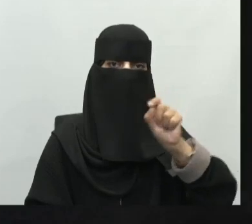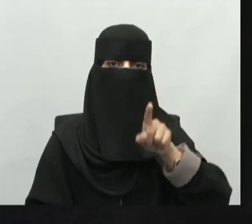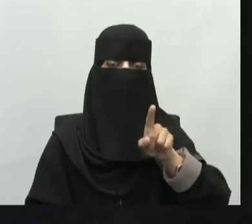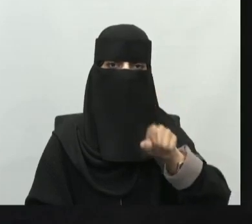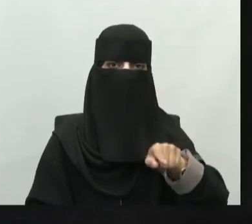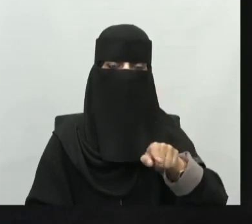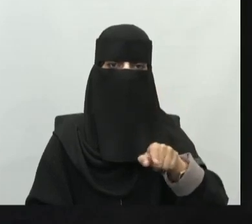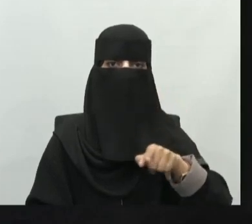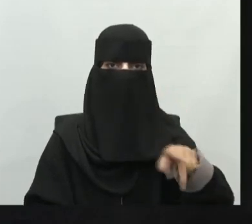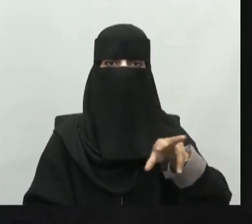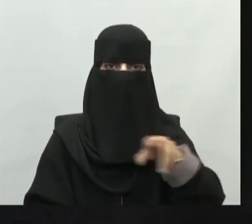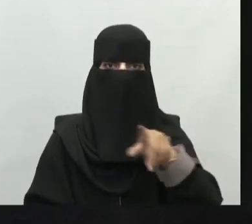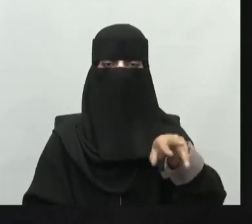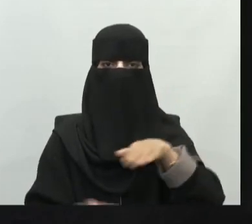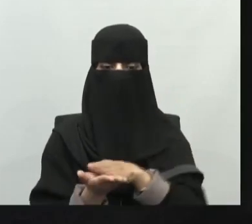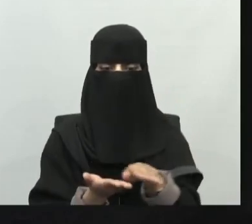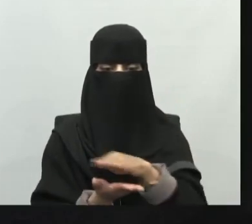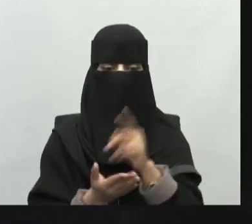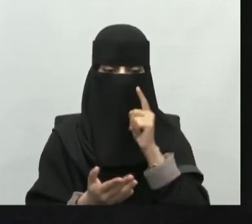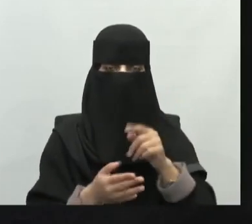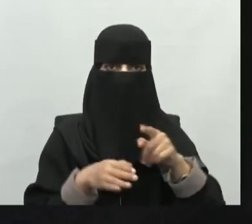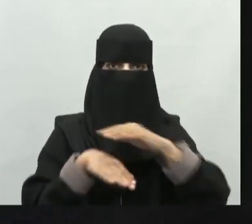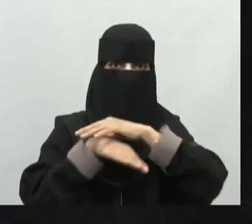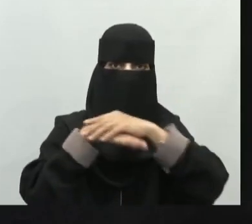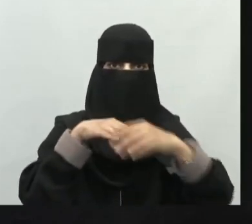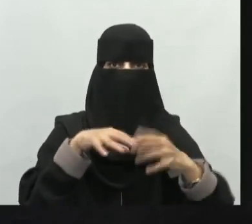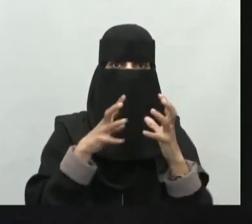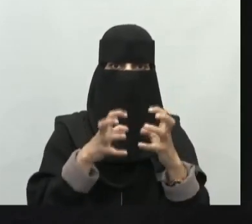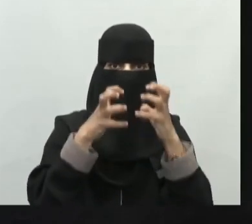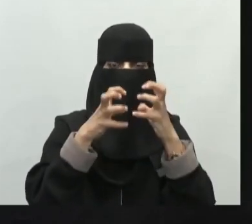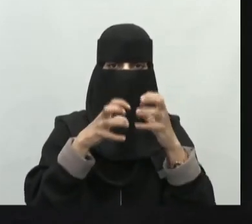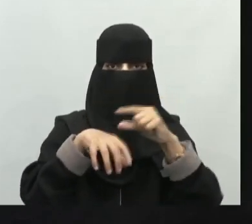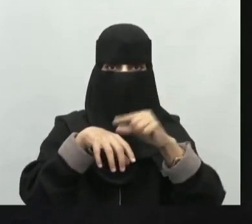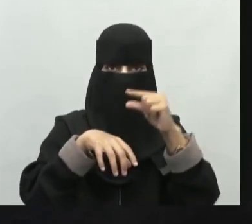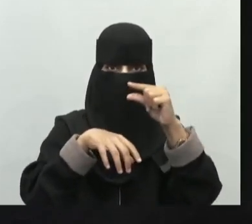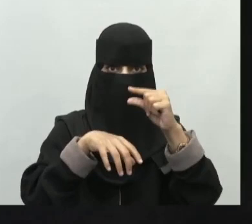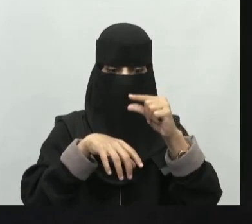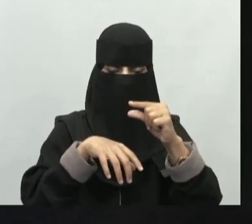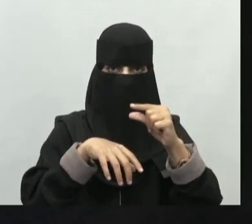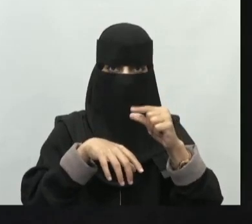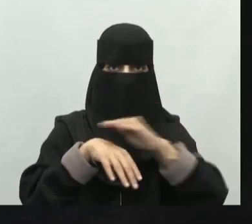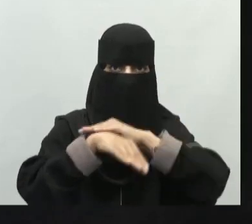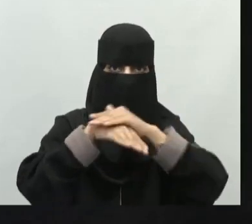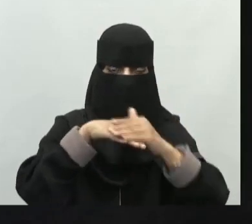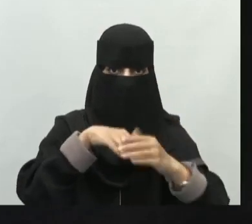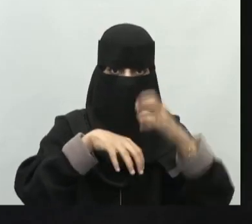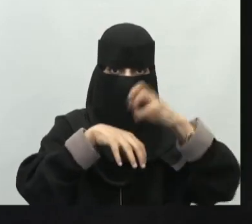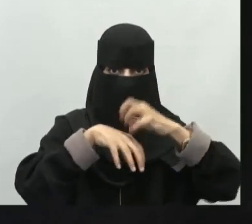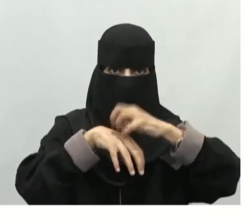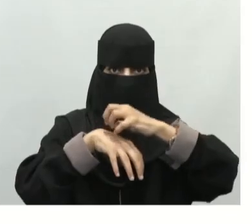يعتبر من الزواحف لاحظوا جسمه جاف سميك مغطى